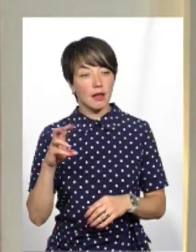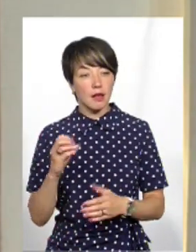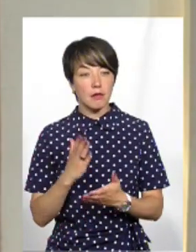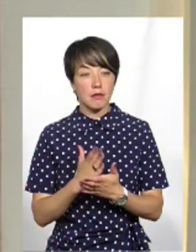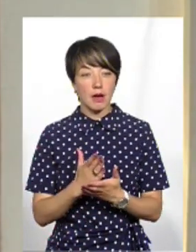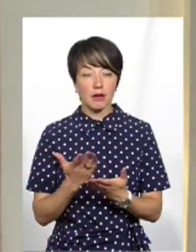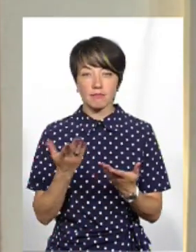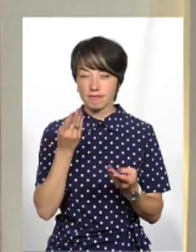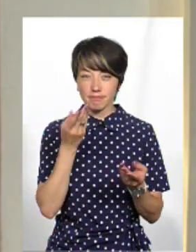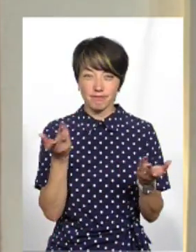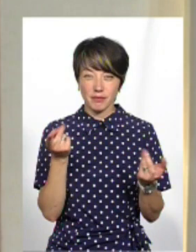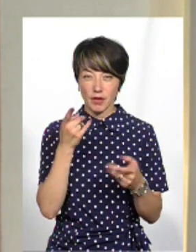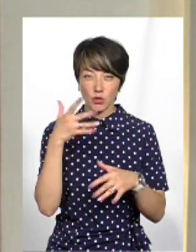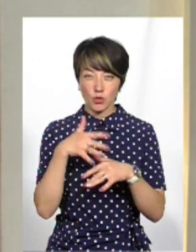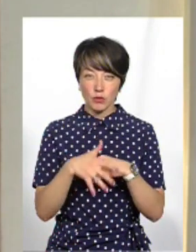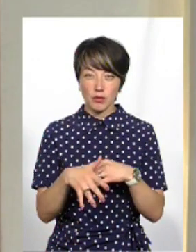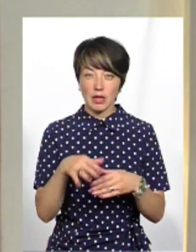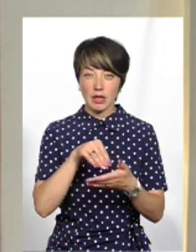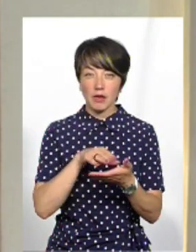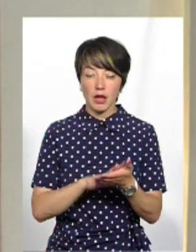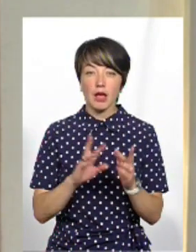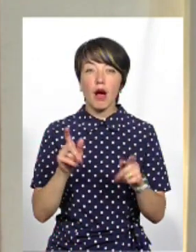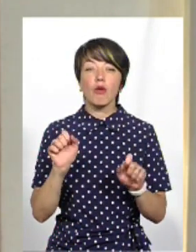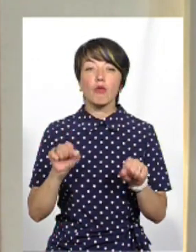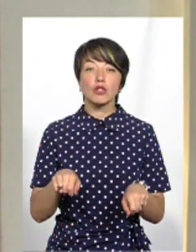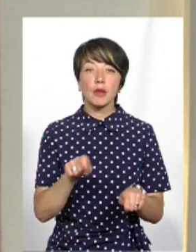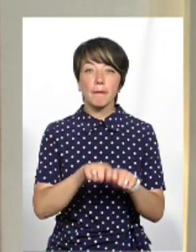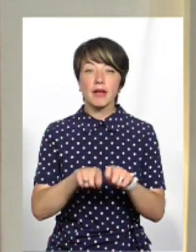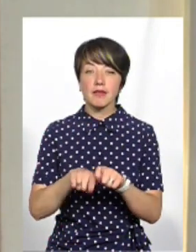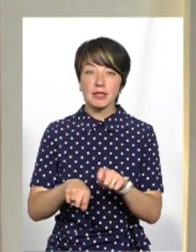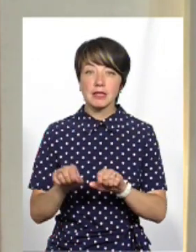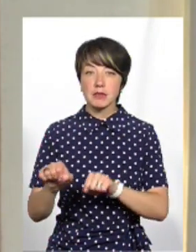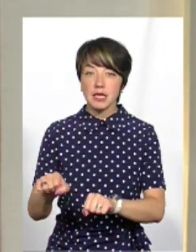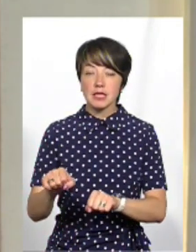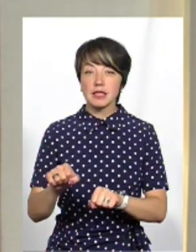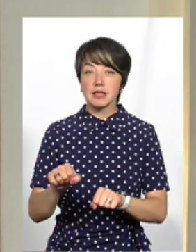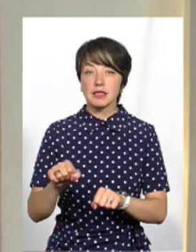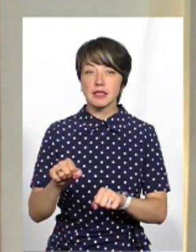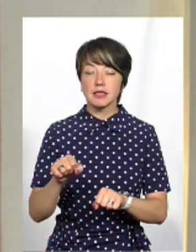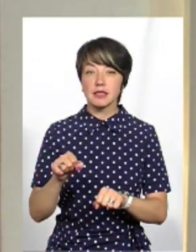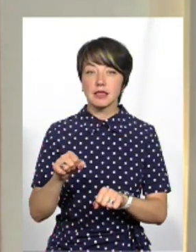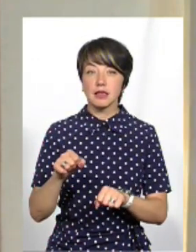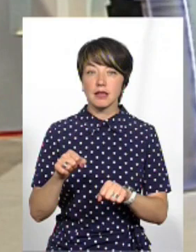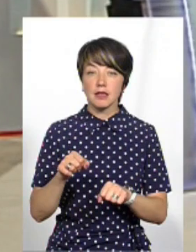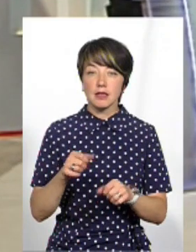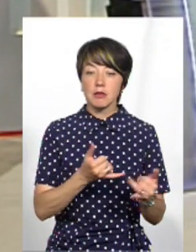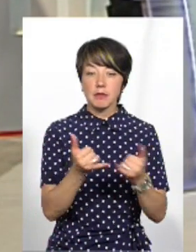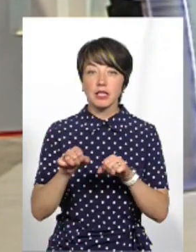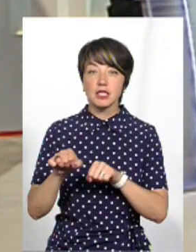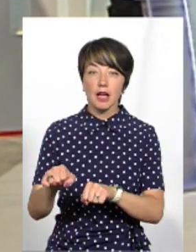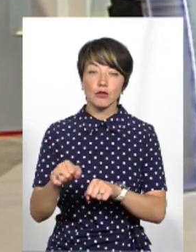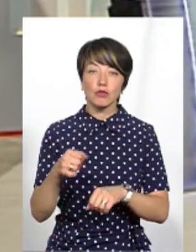має такі трохи розмиті твердження, тобто, от як можна поміряти забезпечення захисту прав та інтересів землевласників і землекористувачів?